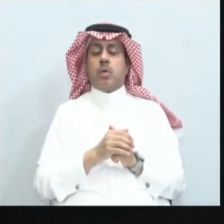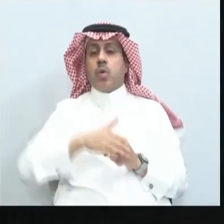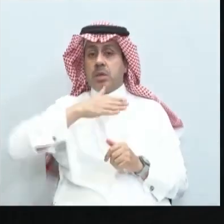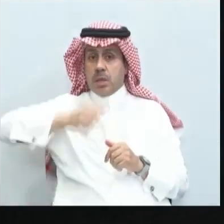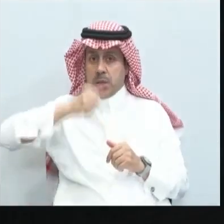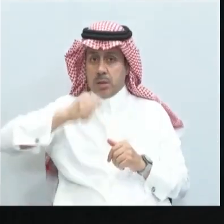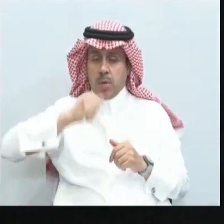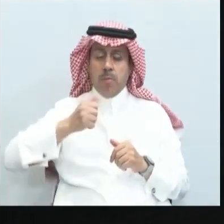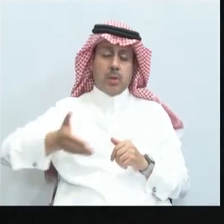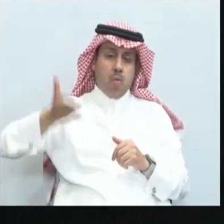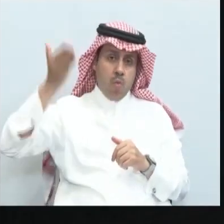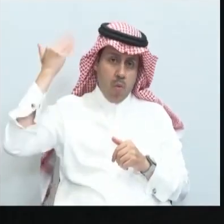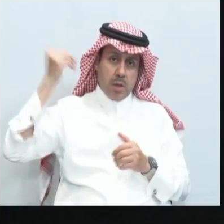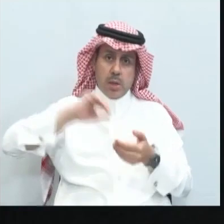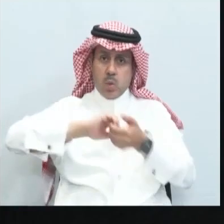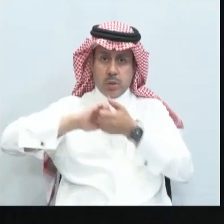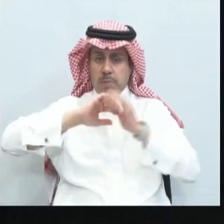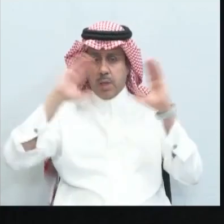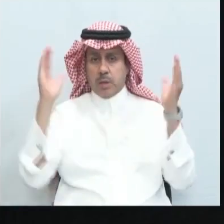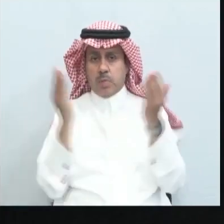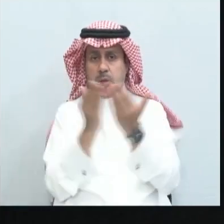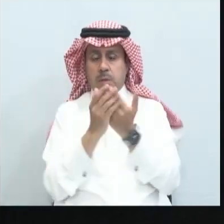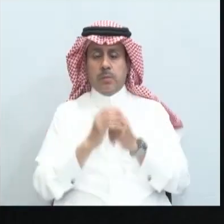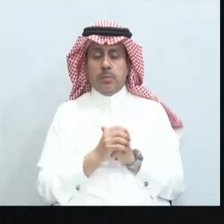وصلى الله على نبينا محمد واله وصحبه اجمعين